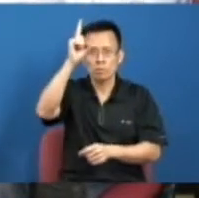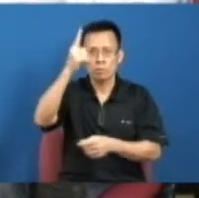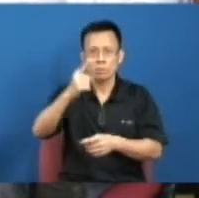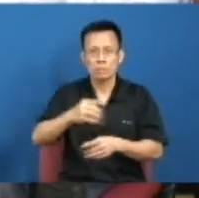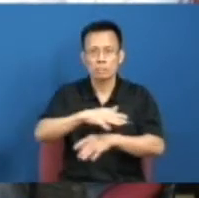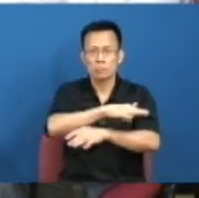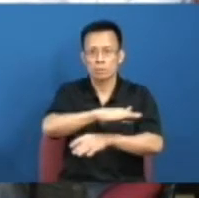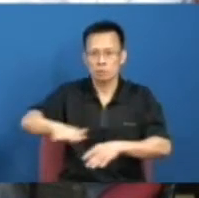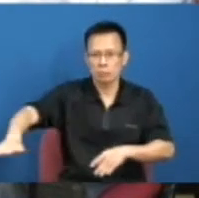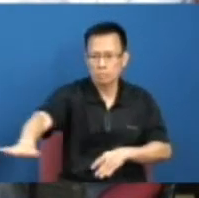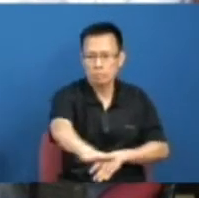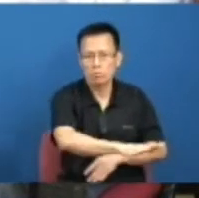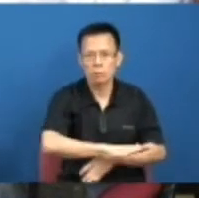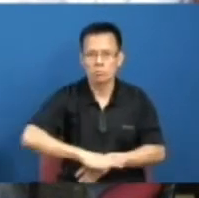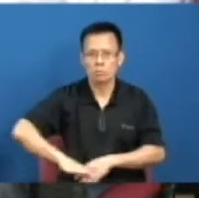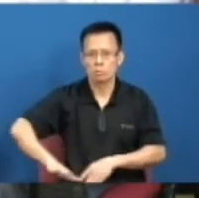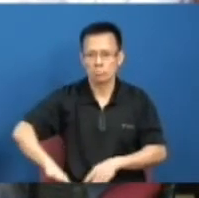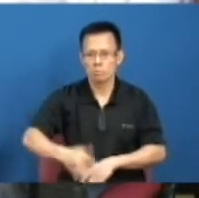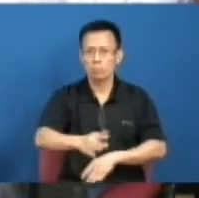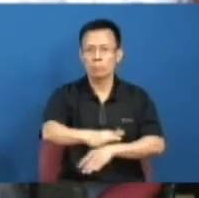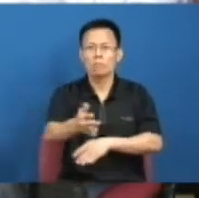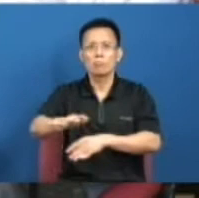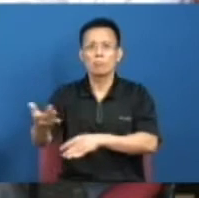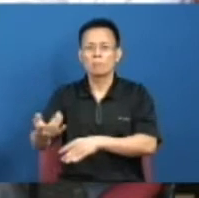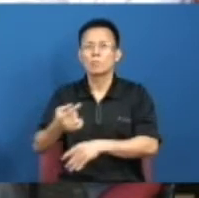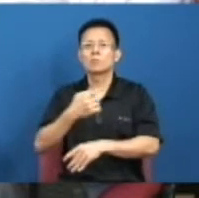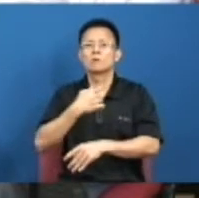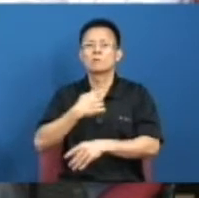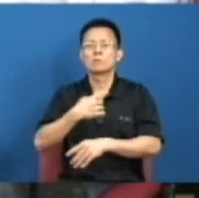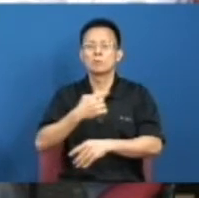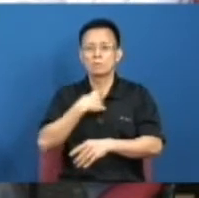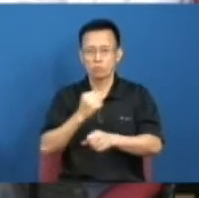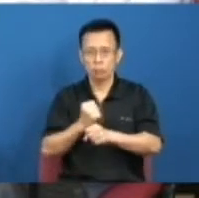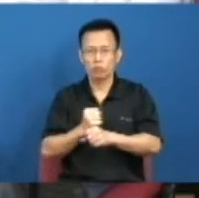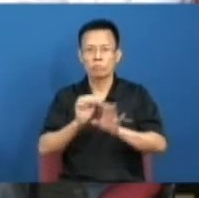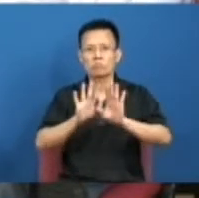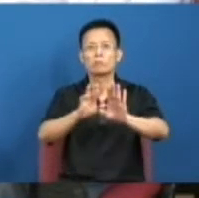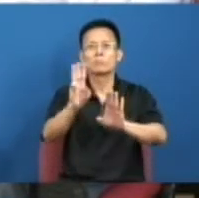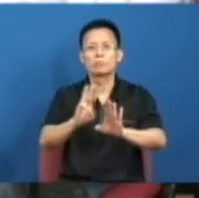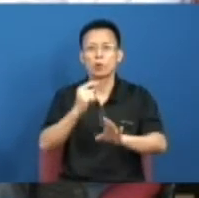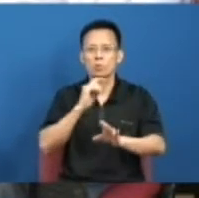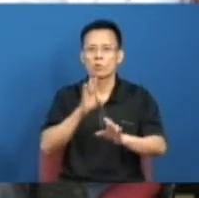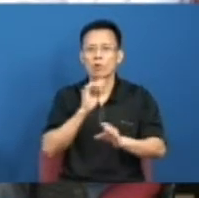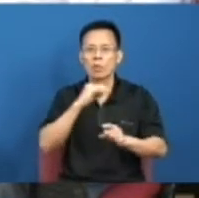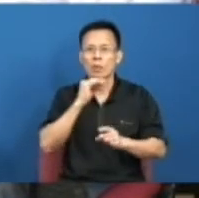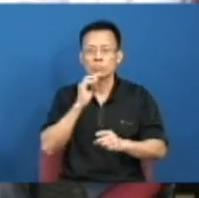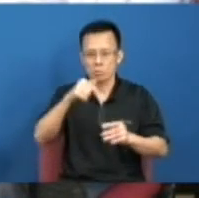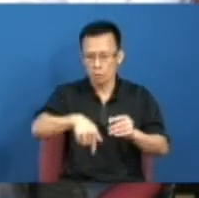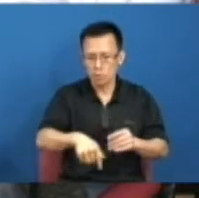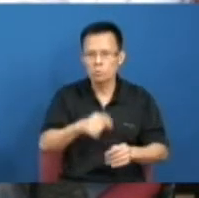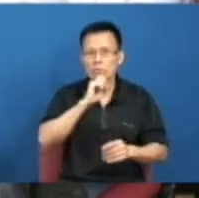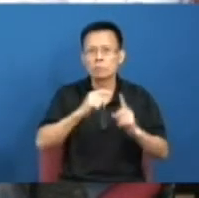地台可能打起咗個地台。 嗯。 去做防水，咁如果下面有住户做住緊